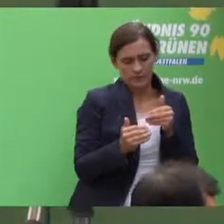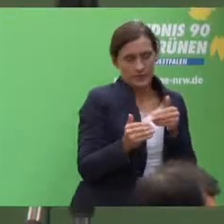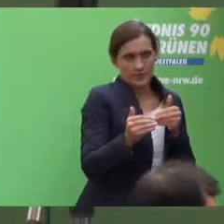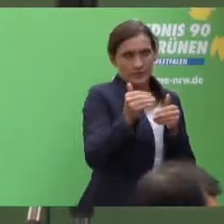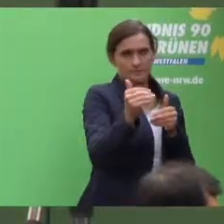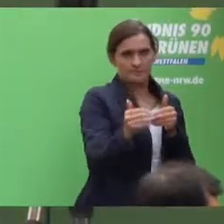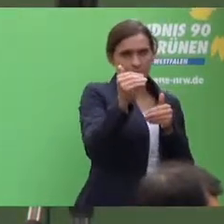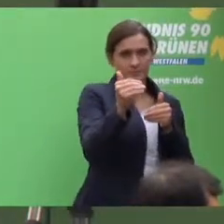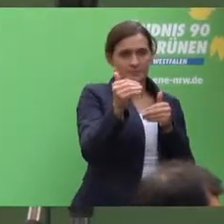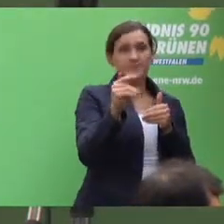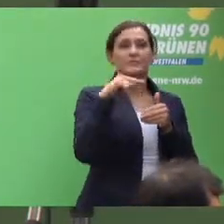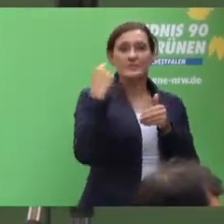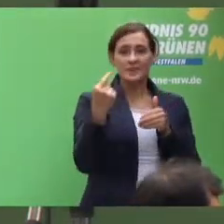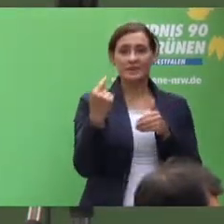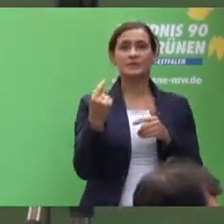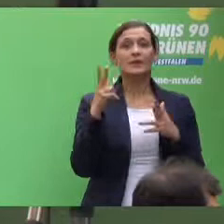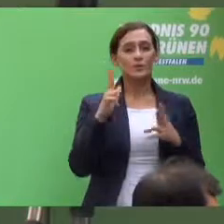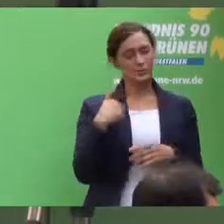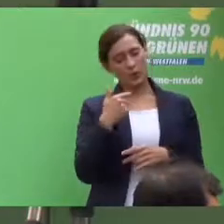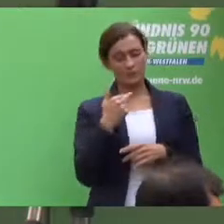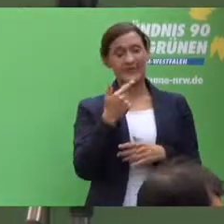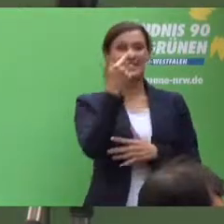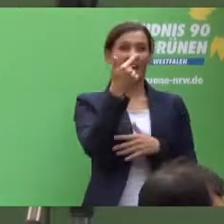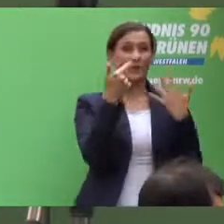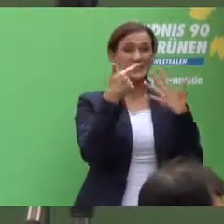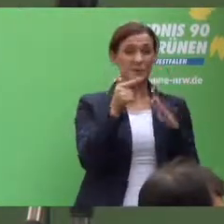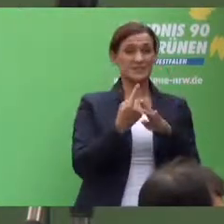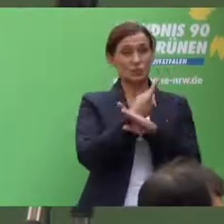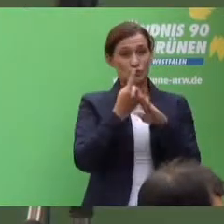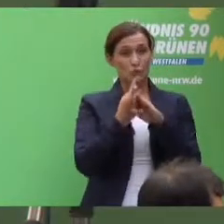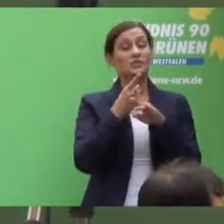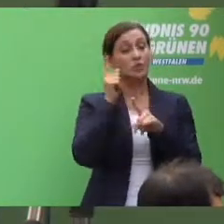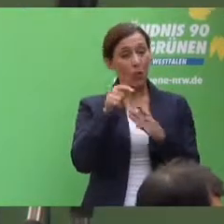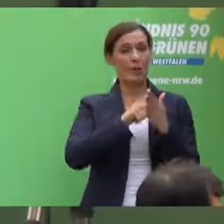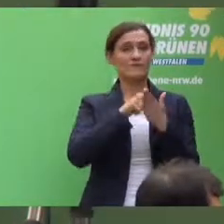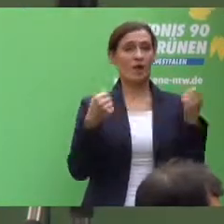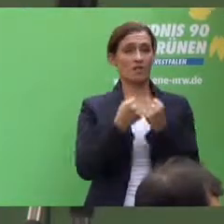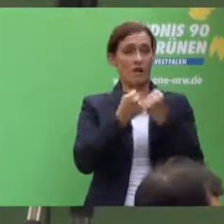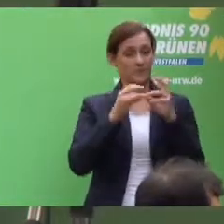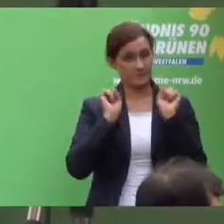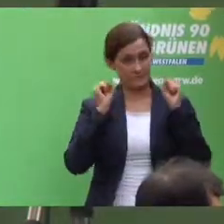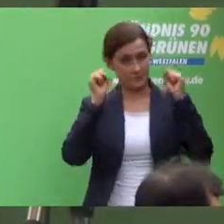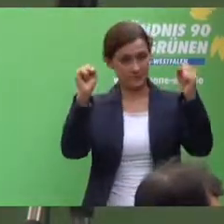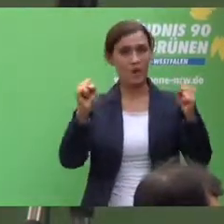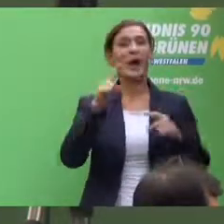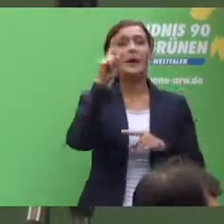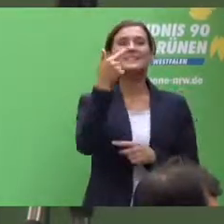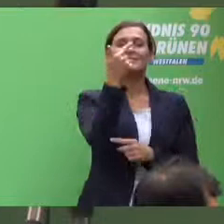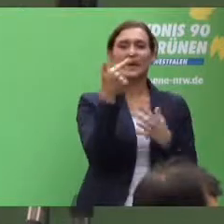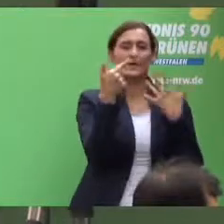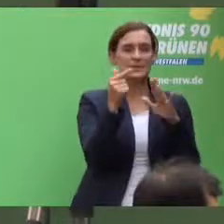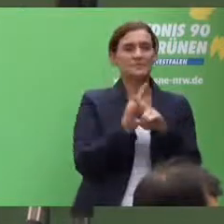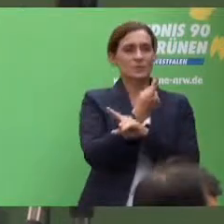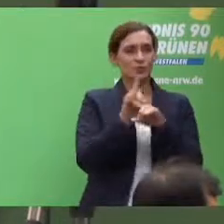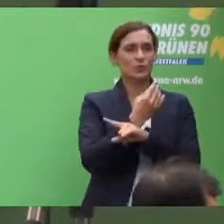demnächst 3 Tage wach, 72 Stunden Wahlkampf. Und unser Ziel ist es, in diesen 72 Stunden